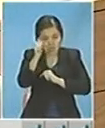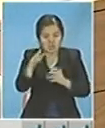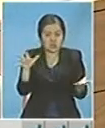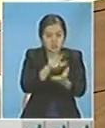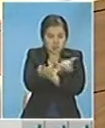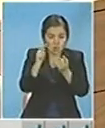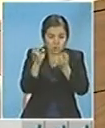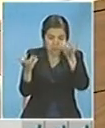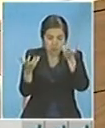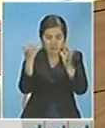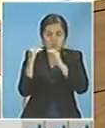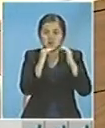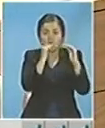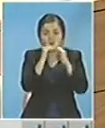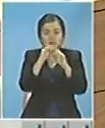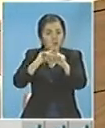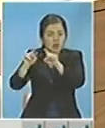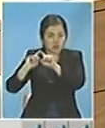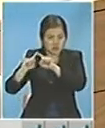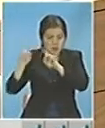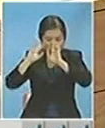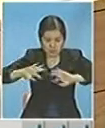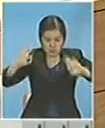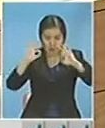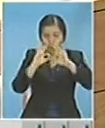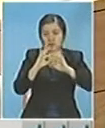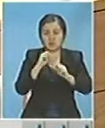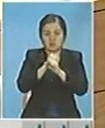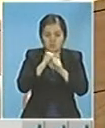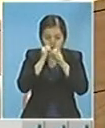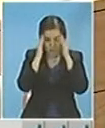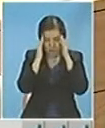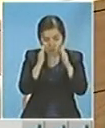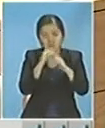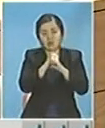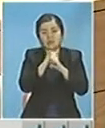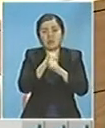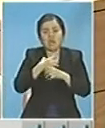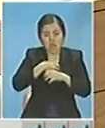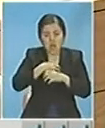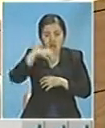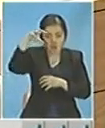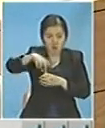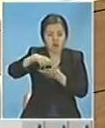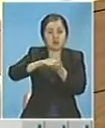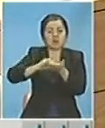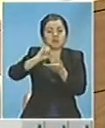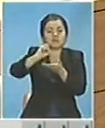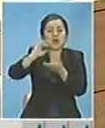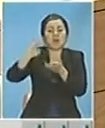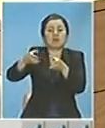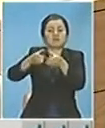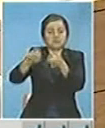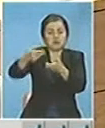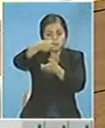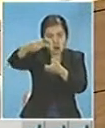าลอันนี้เป็นงานหลักนะครับอยากจะให้สถาบันพระราชบัณฑิตนั้นลงลึก